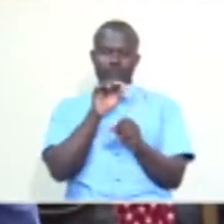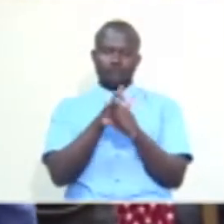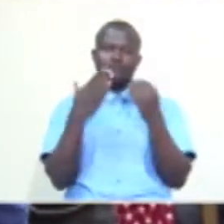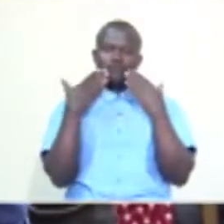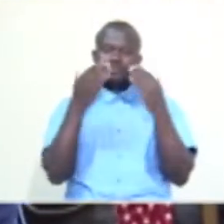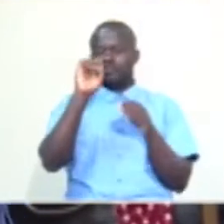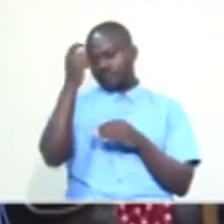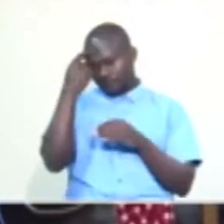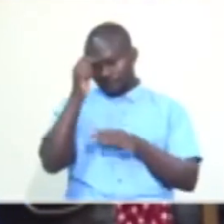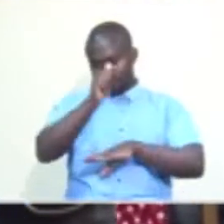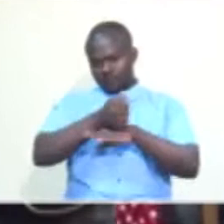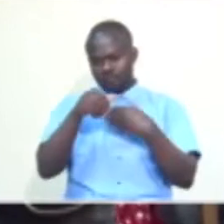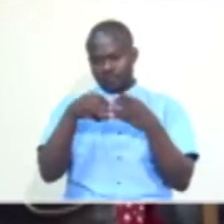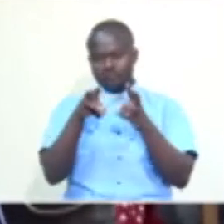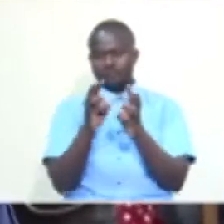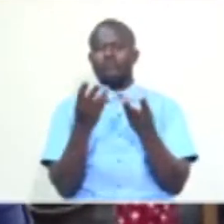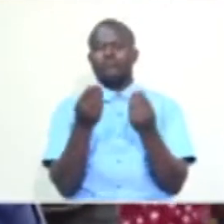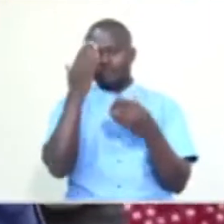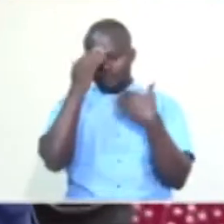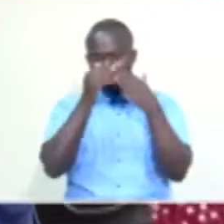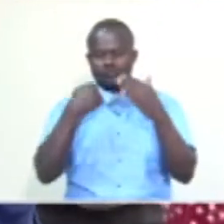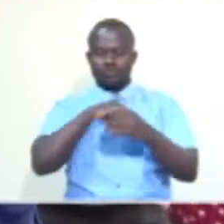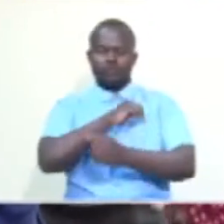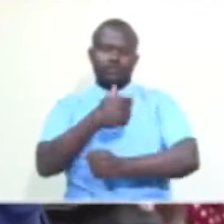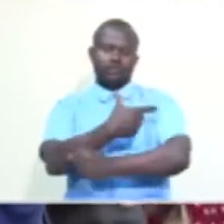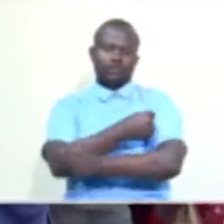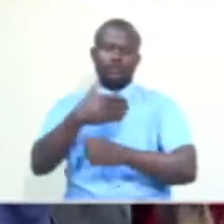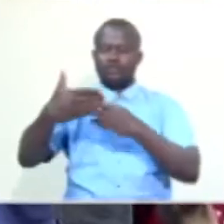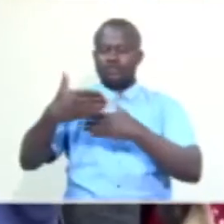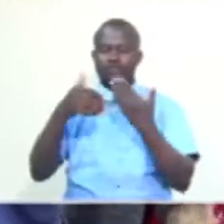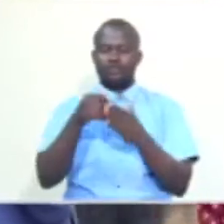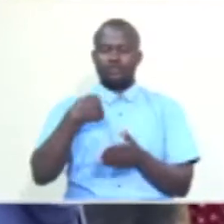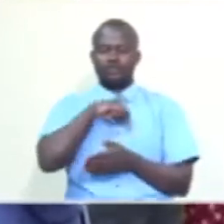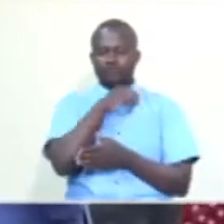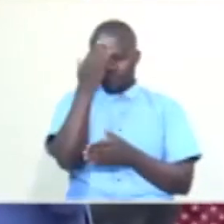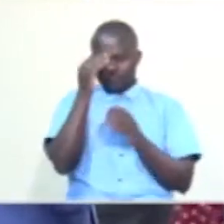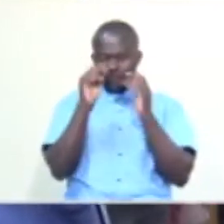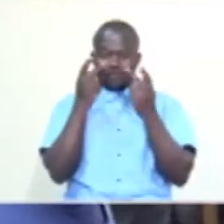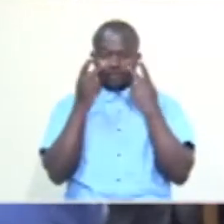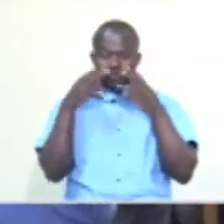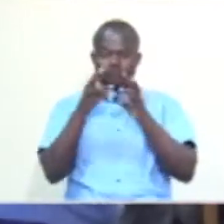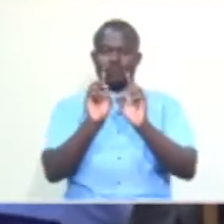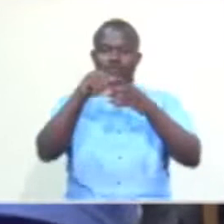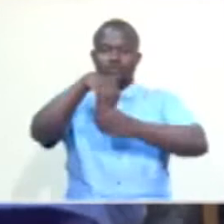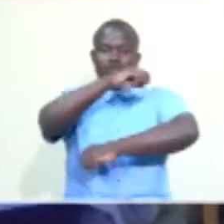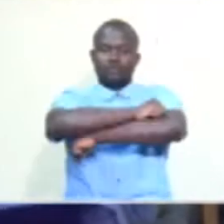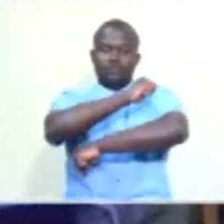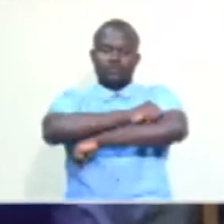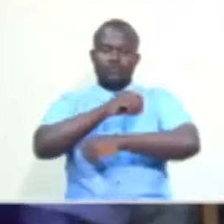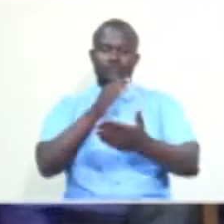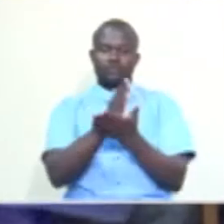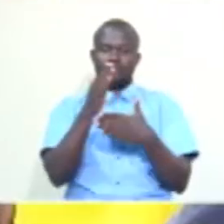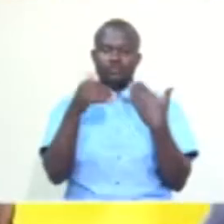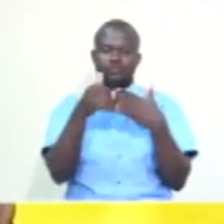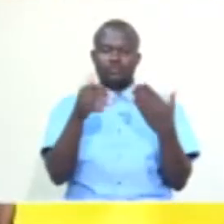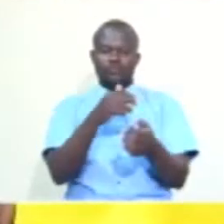ko yashyizeho uburyo bworoshye bwo kugira ngo twikingirize hafi yacu kugira ngo tubone uko tuzajya ku ishuri mu by'ukuri tumaze